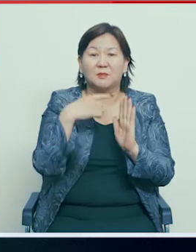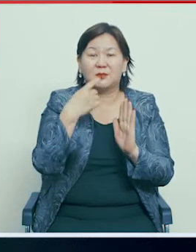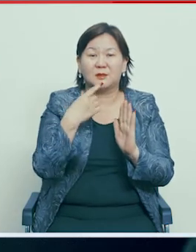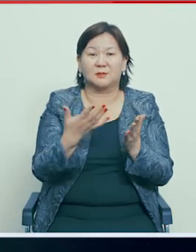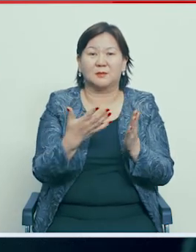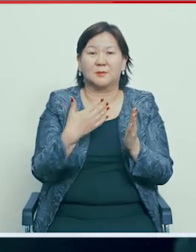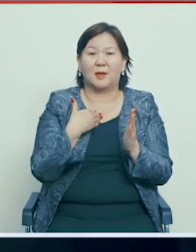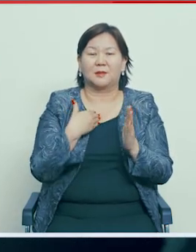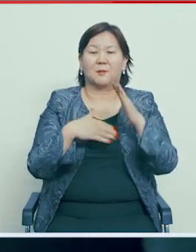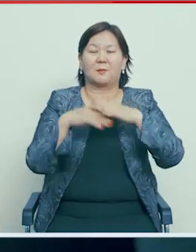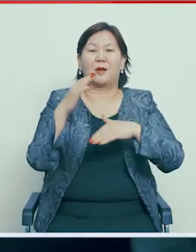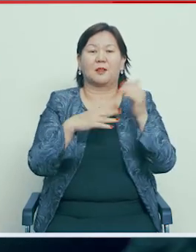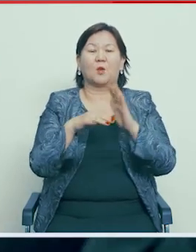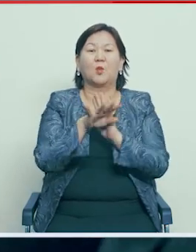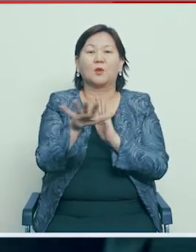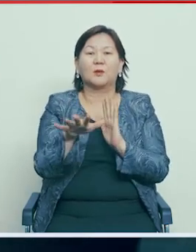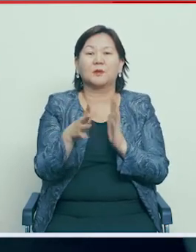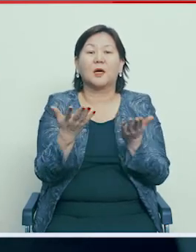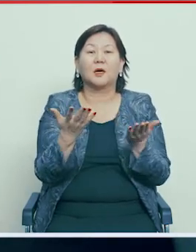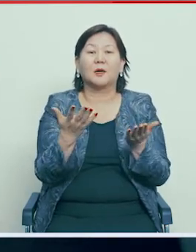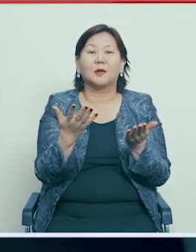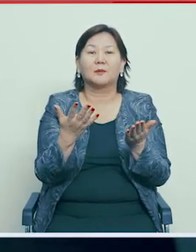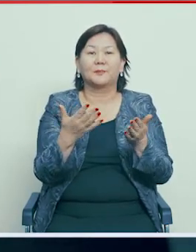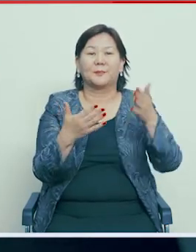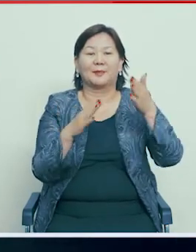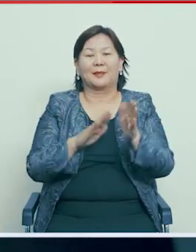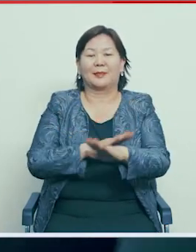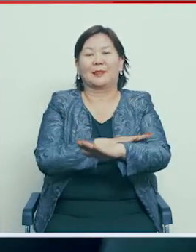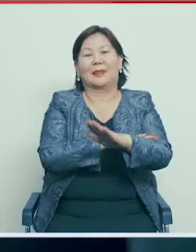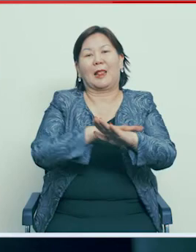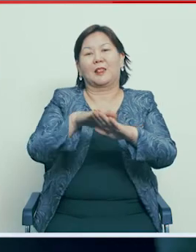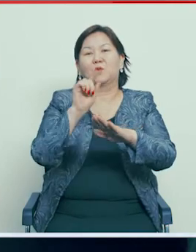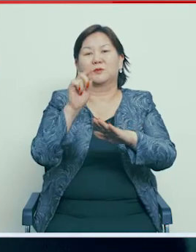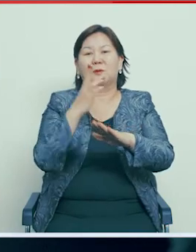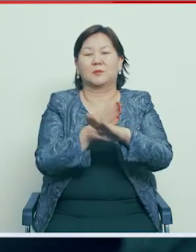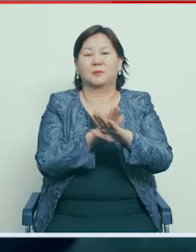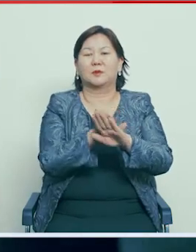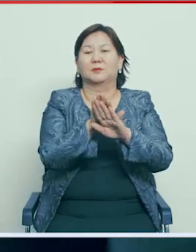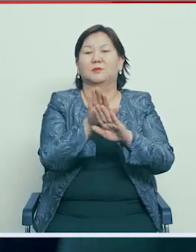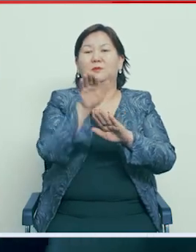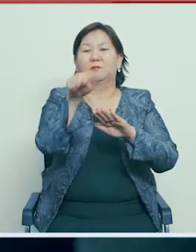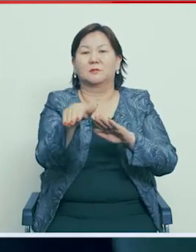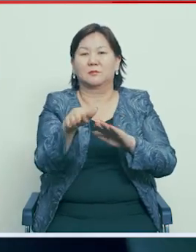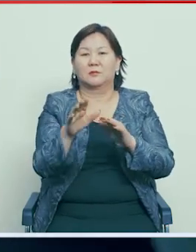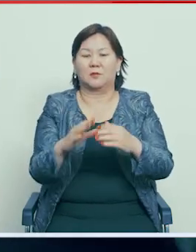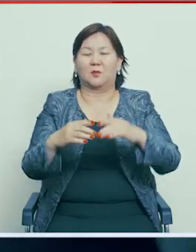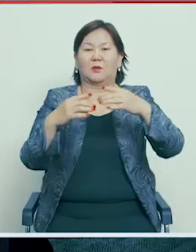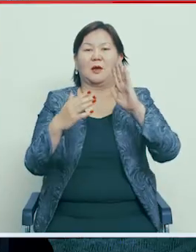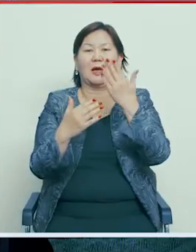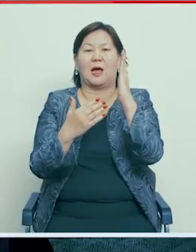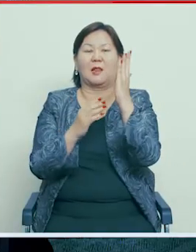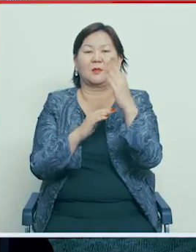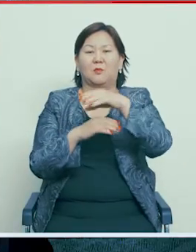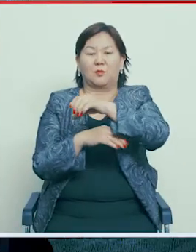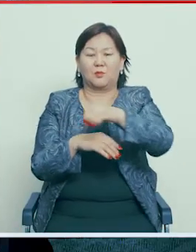тэгэл манай барилга хүртээмжтэй гэл ярьдаг. Яасан гэхээр пандус налуу цаа мэдсэн гэл. Тэгэл цааш явахаар нөгөө босох нь байхгүй тий. Босох нь өндөр байдаг юм уу хаалга